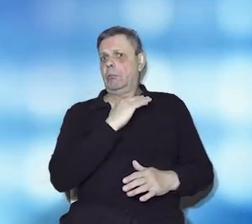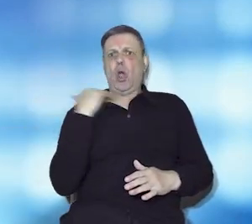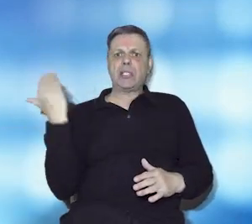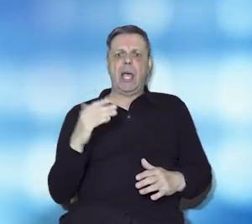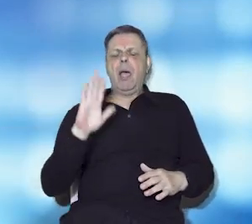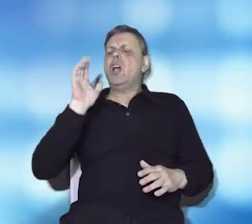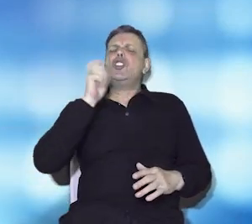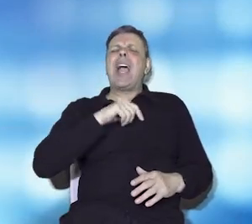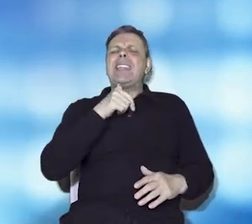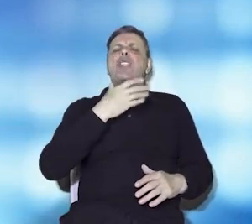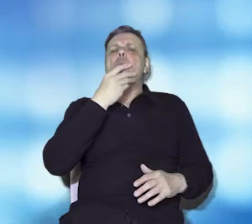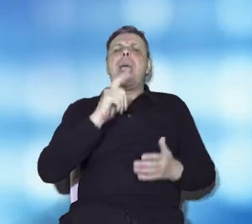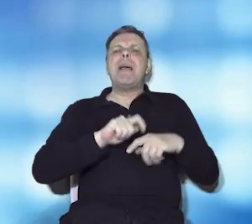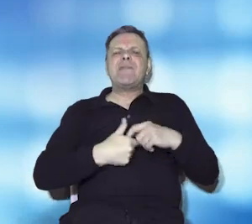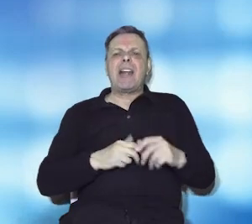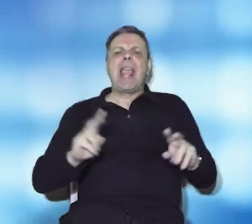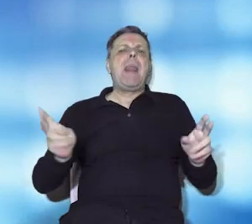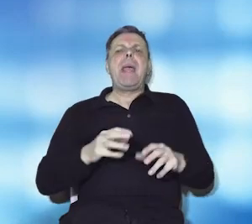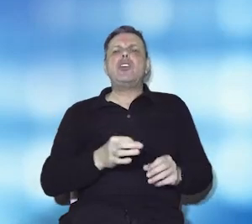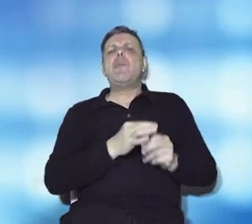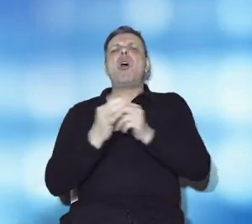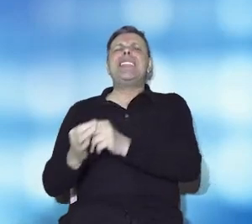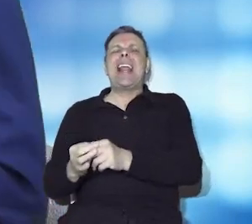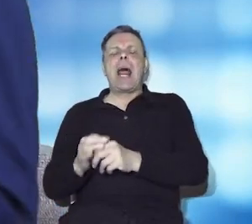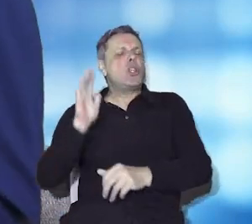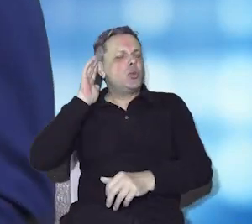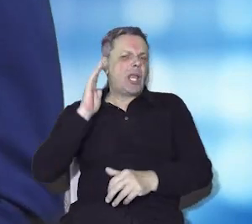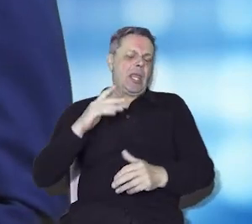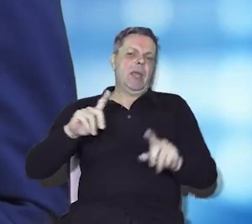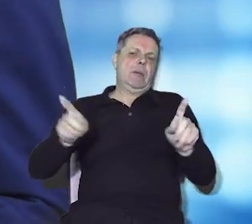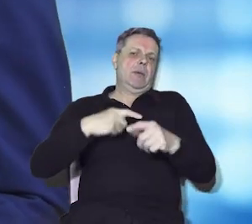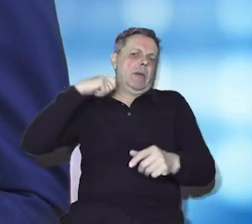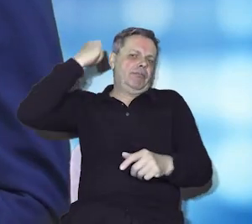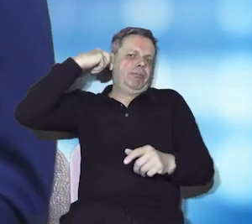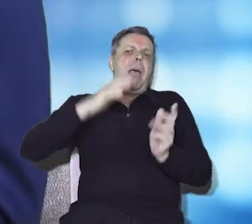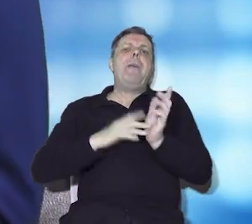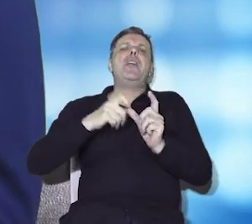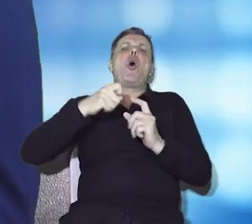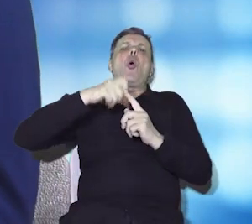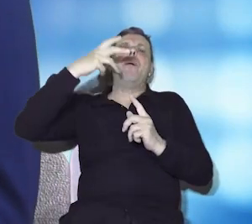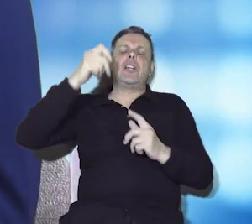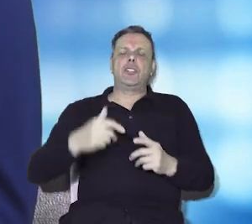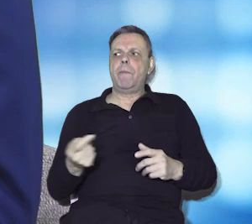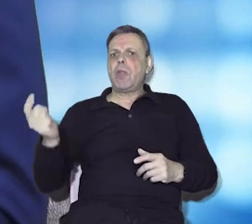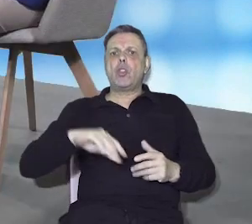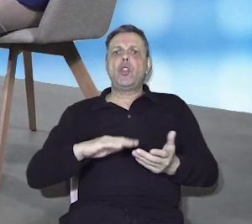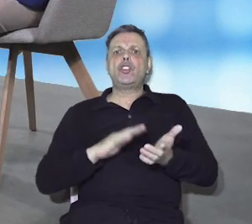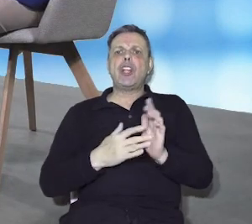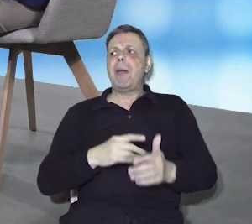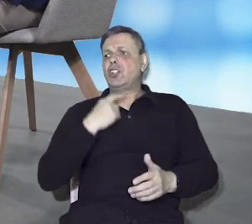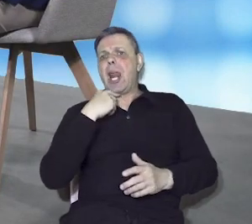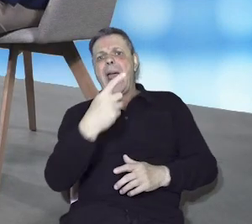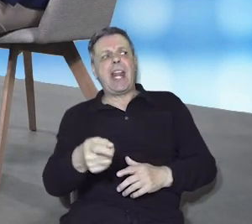lijepe stvari, ne možemo cijeli dan slušati Mišu Kovača. Pa ne ide baš. Da, definitivno. Ne ide, doći će supruga, reći će nisi usisao ili